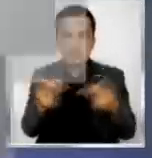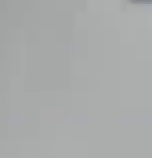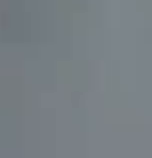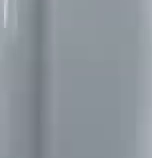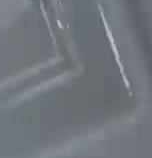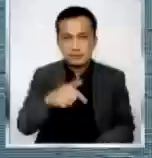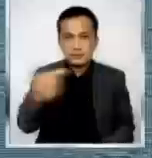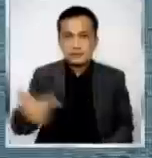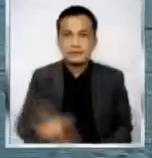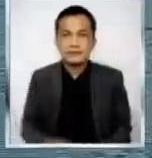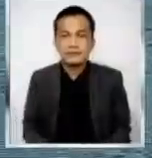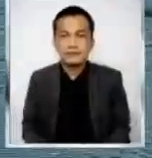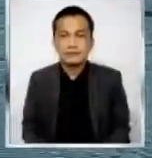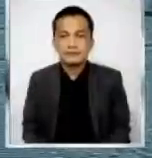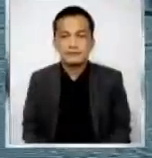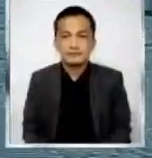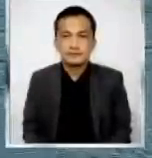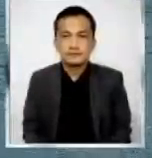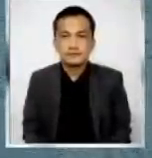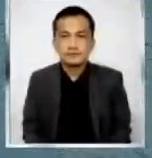Anda.